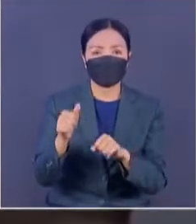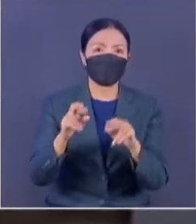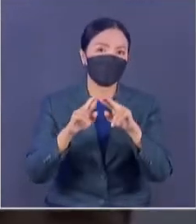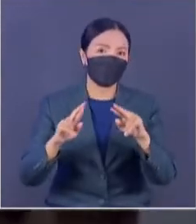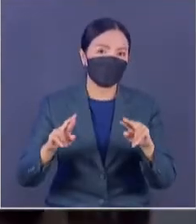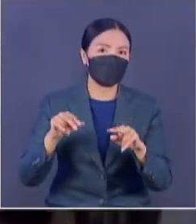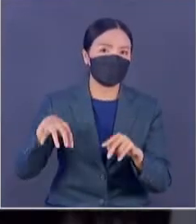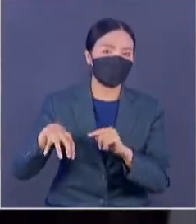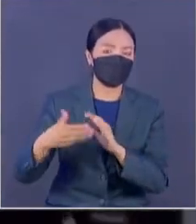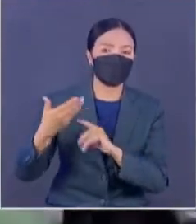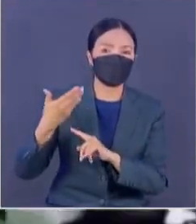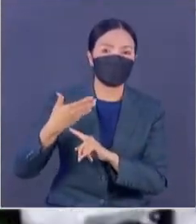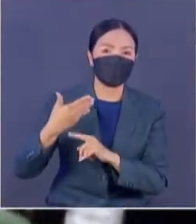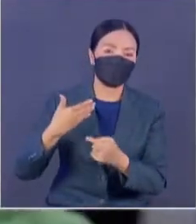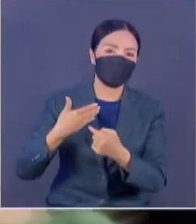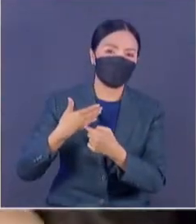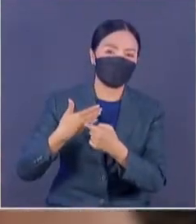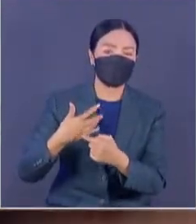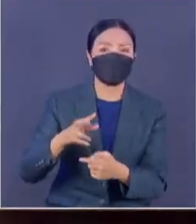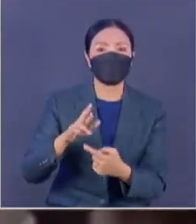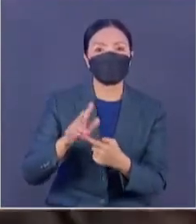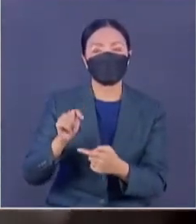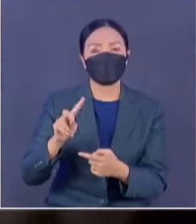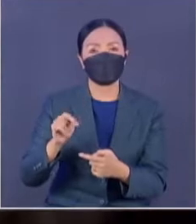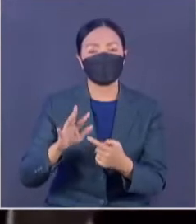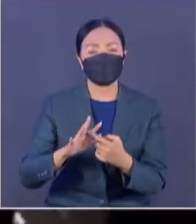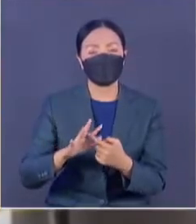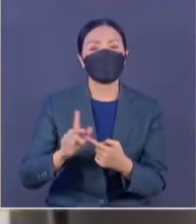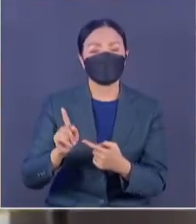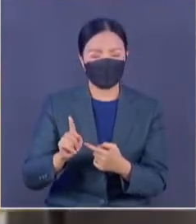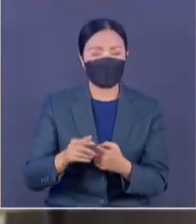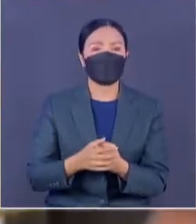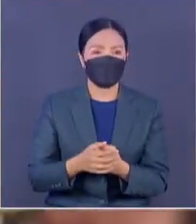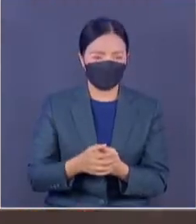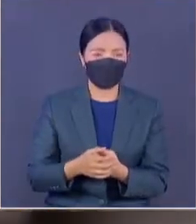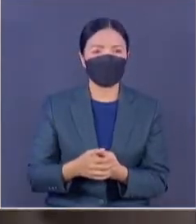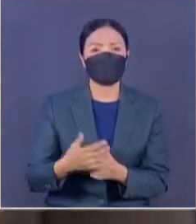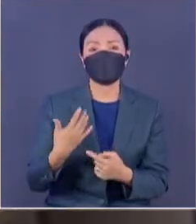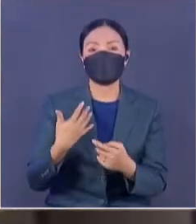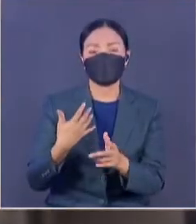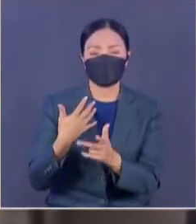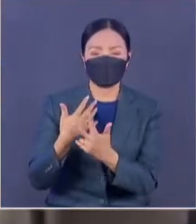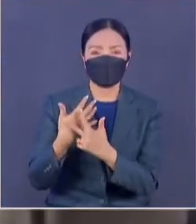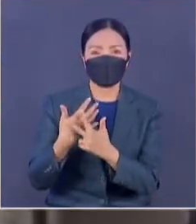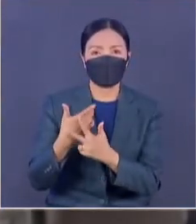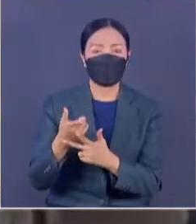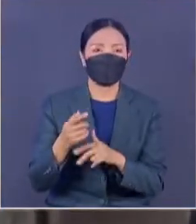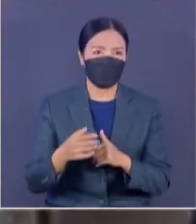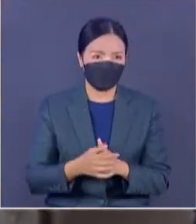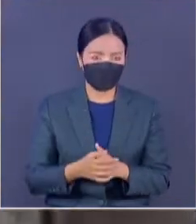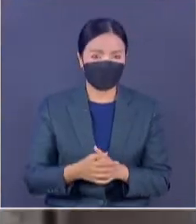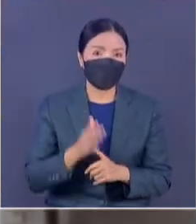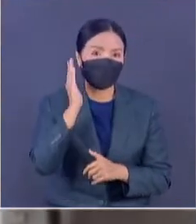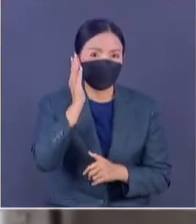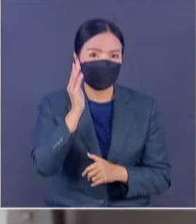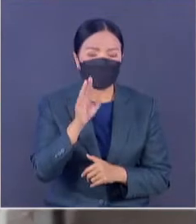กซื้อกลางซอยรัตนาธิเบศ3ตำบลตลาดขวัญอำเภอเมืองจังหวัดนนทบุรีคุณผู้ชมนายเพชรน้ำหนึ่งเขาบอ